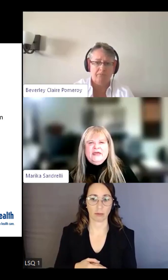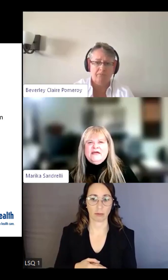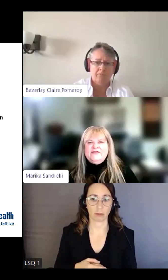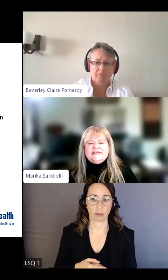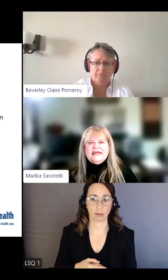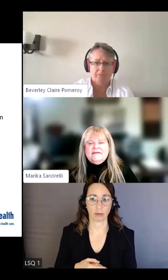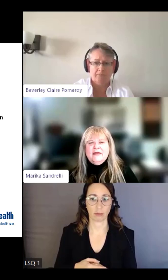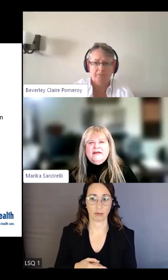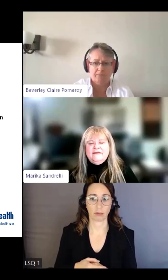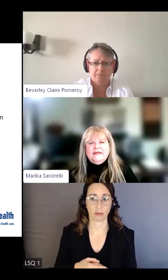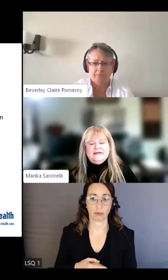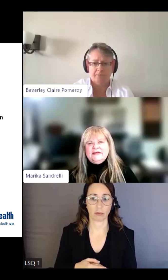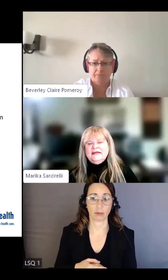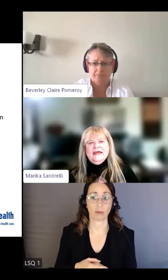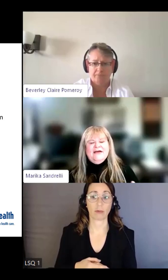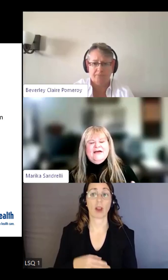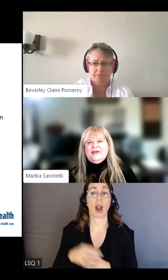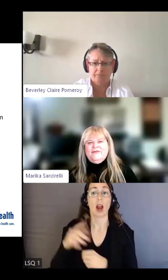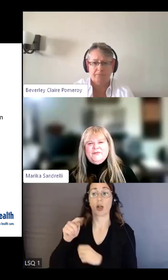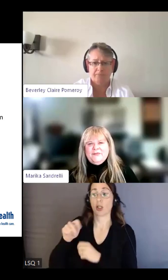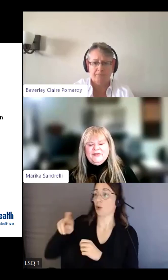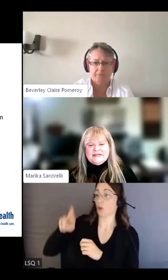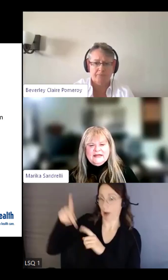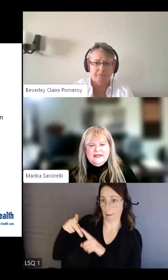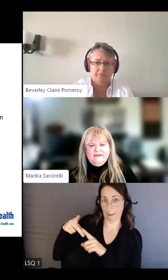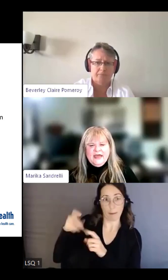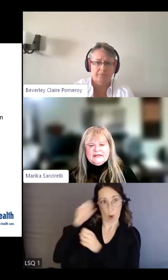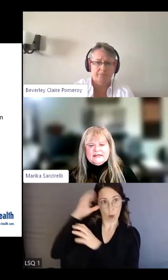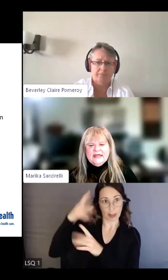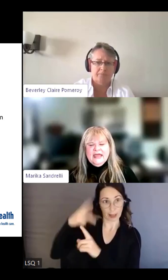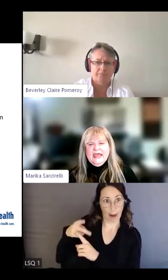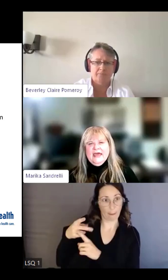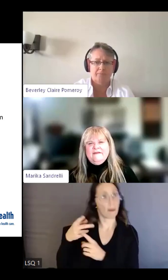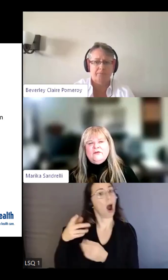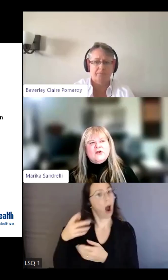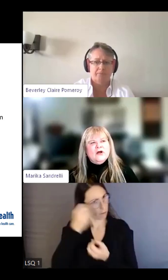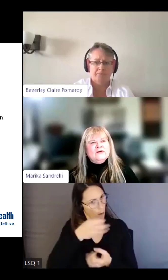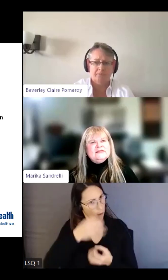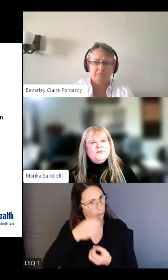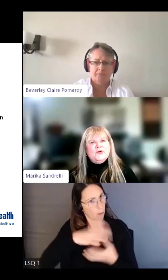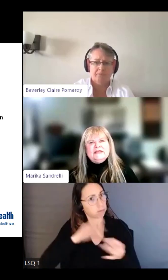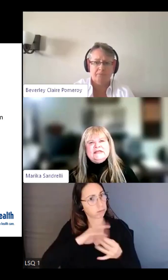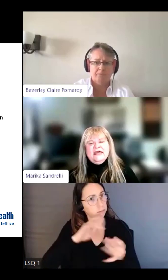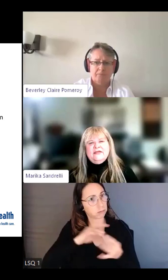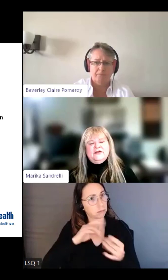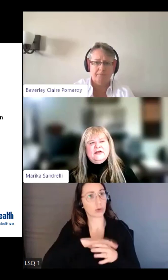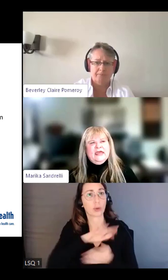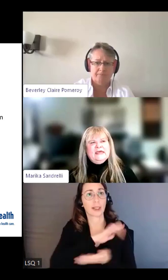rencontre aux 2 mois et nous établissons aussi